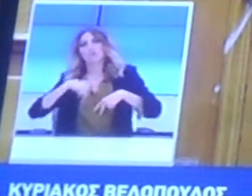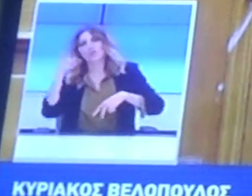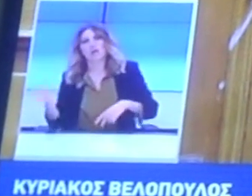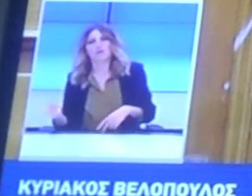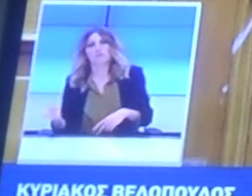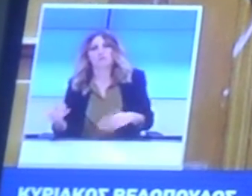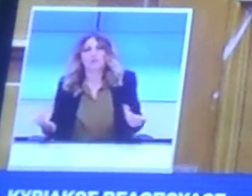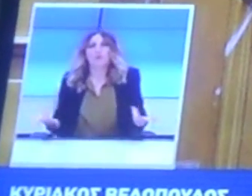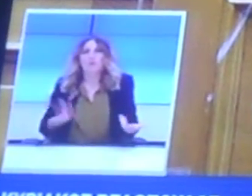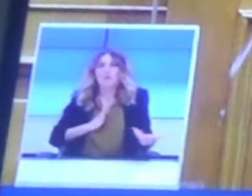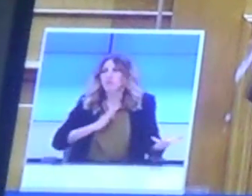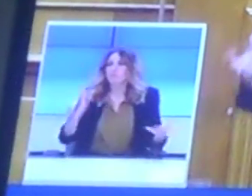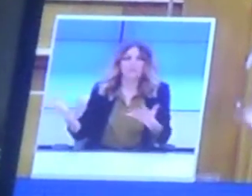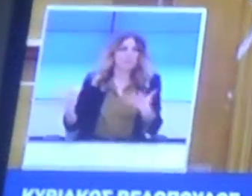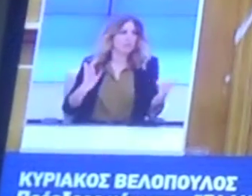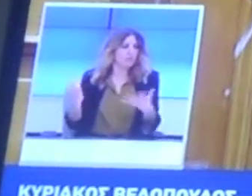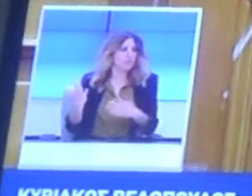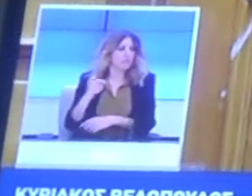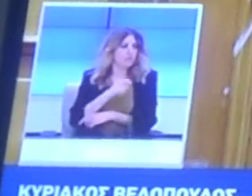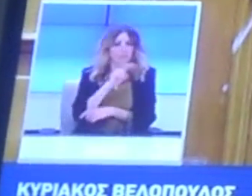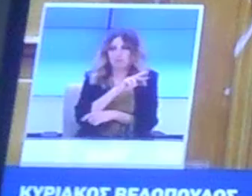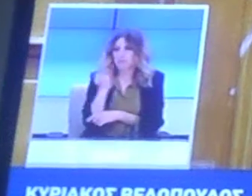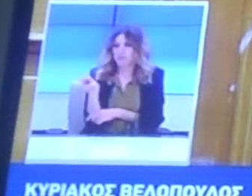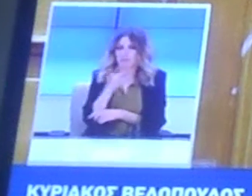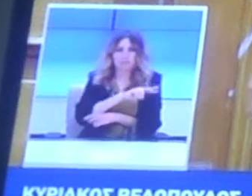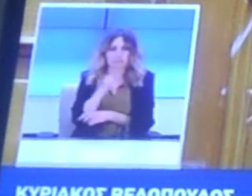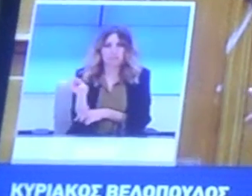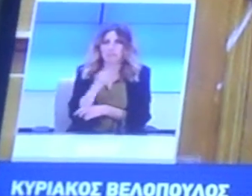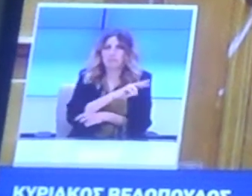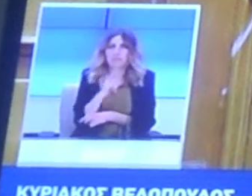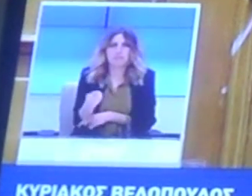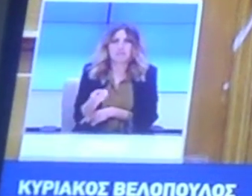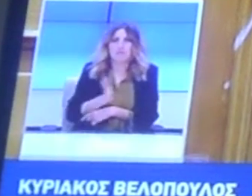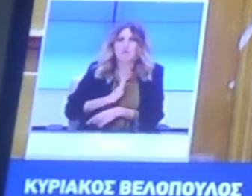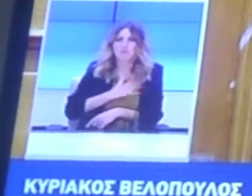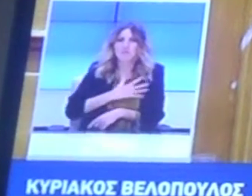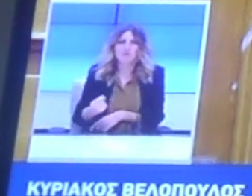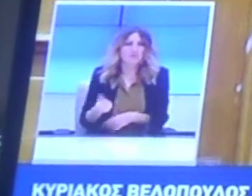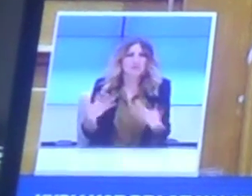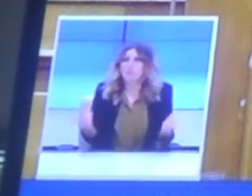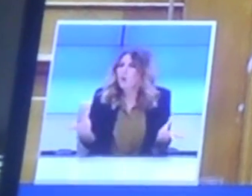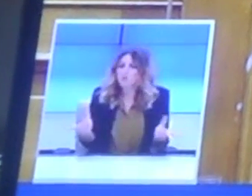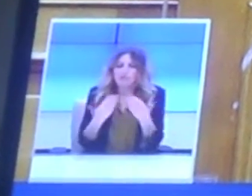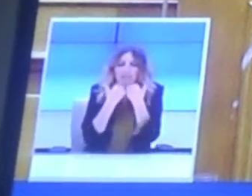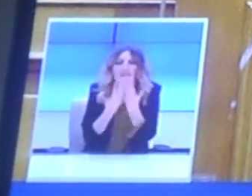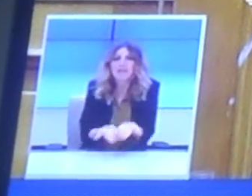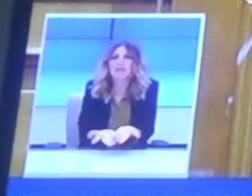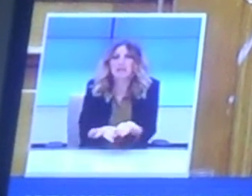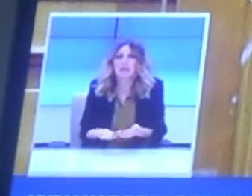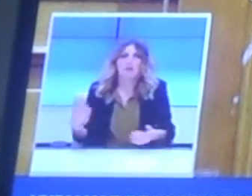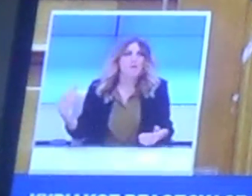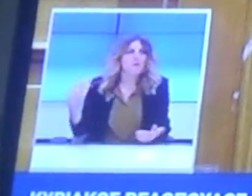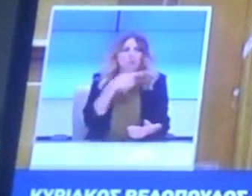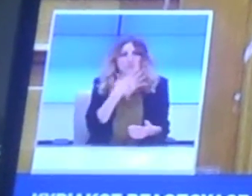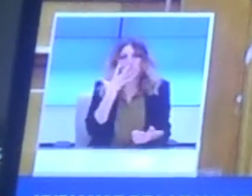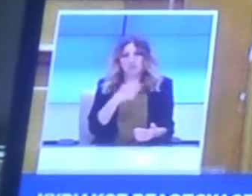θα ακολουθήσει τον ηγέτη της χώρας, τον Πρωθυπουργό, γιατί κάθε Πρωθυπουργός είναι ηγέτης της χώρας μας. Θα ακολουθήσουν οι υπόλοιποι ότι όλα αυτά που λέει